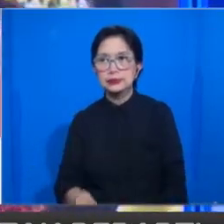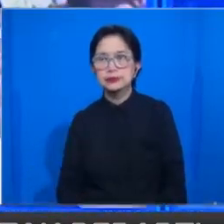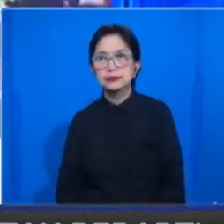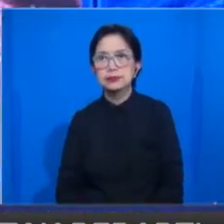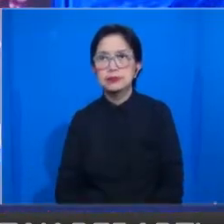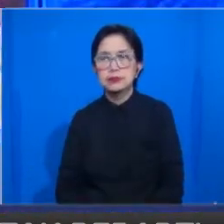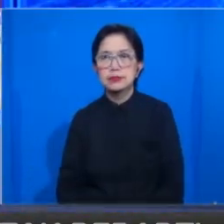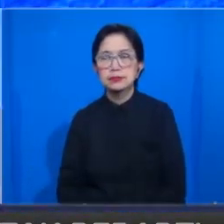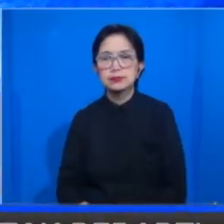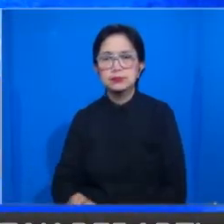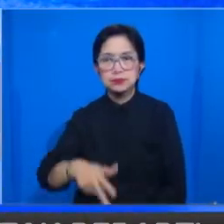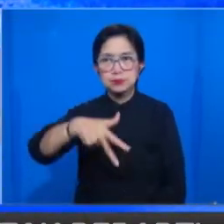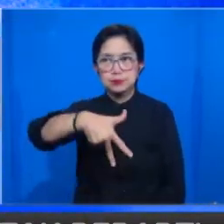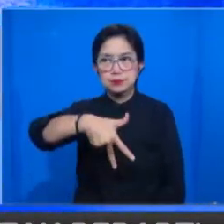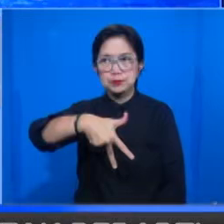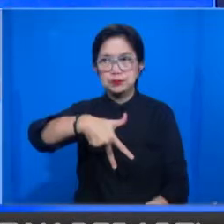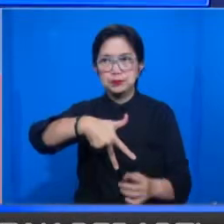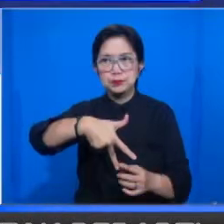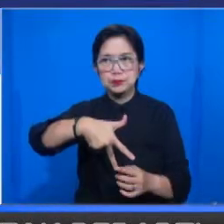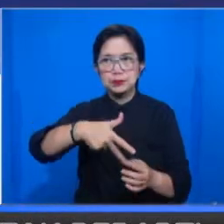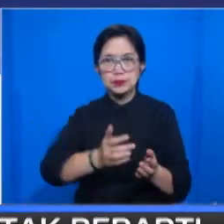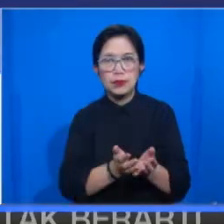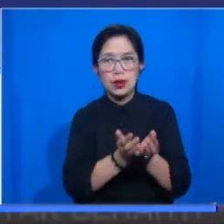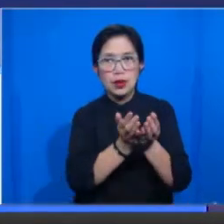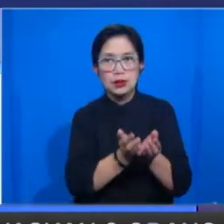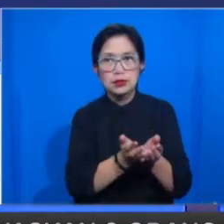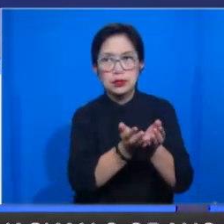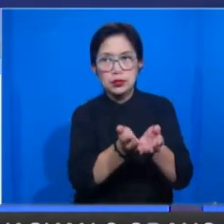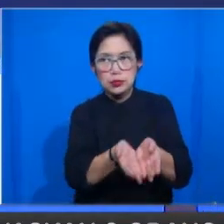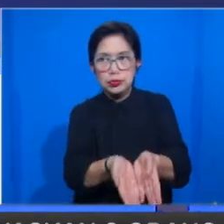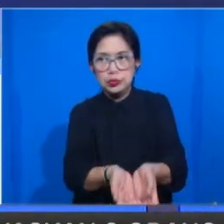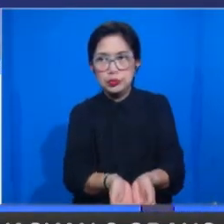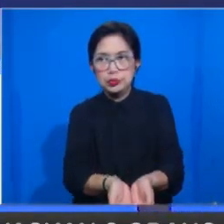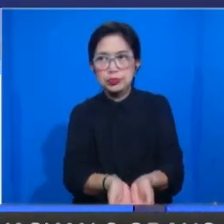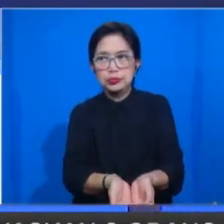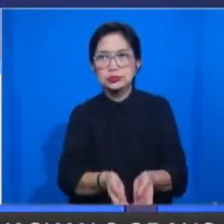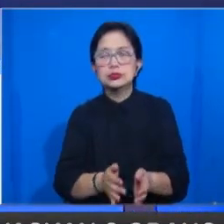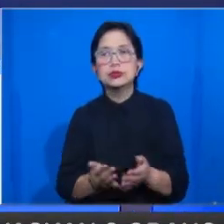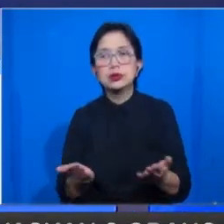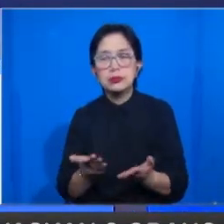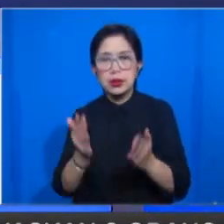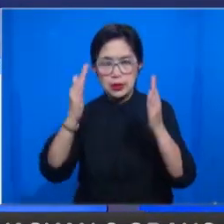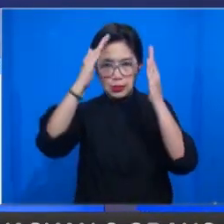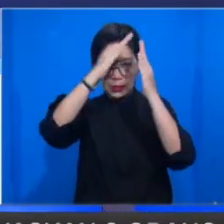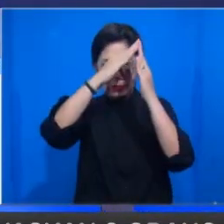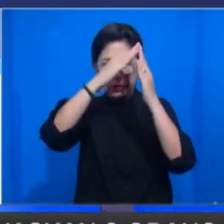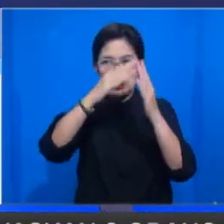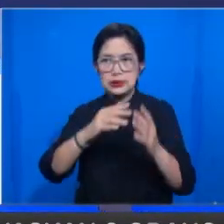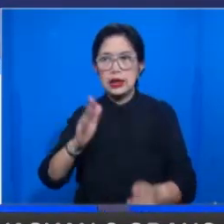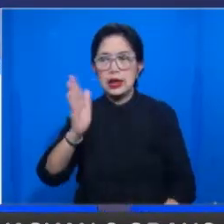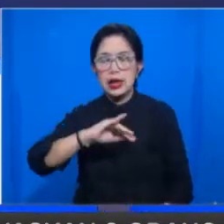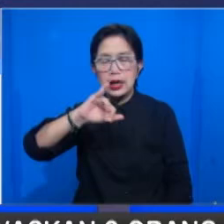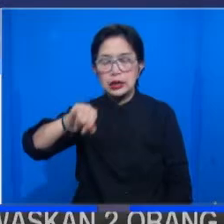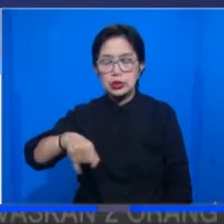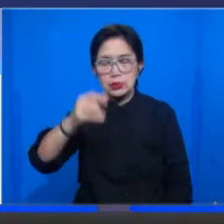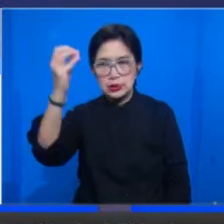Selanjutnya kita ke Sulawesi Selatan, sebuah perahu tradisional jenis katinting tenggelam dihantam gelombang laut perairan Makassar Jumat siang. 4 orang penumpang yang sempat hanyut